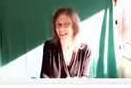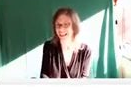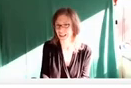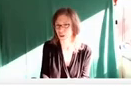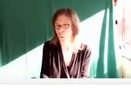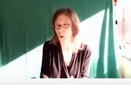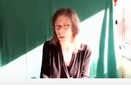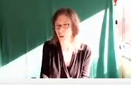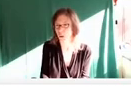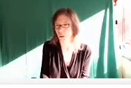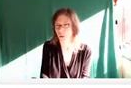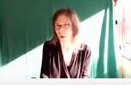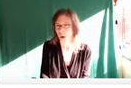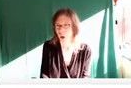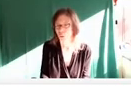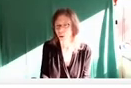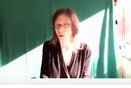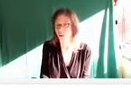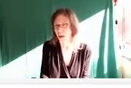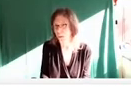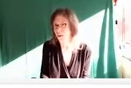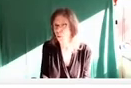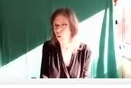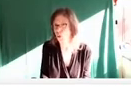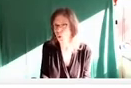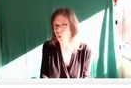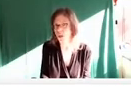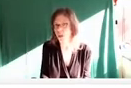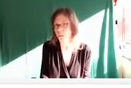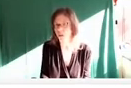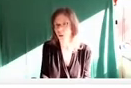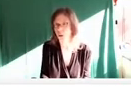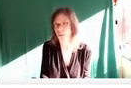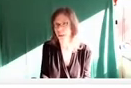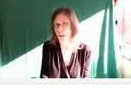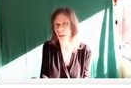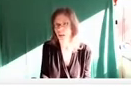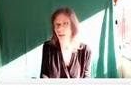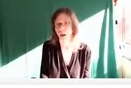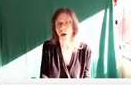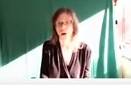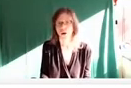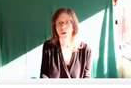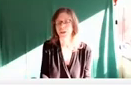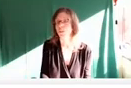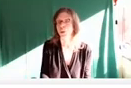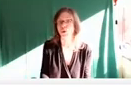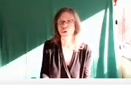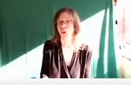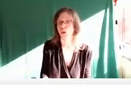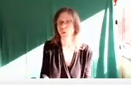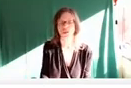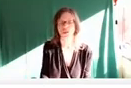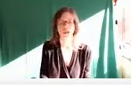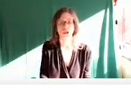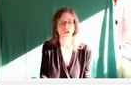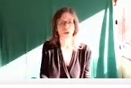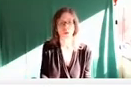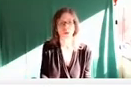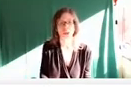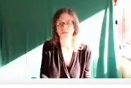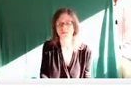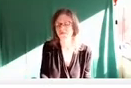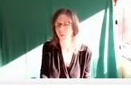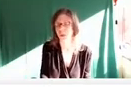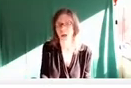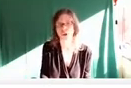« hacking », un côté vraiment frauduleux, là, presque criminel. Là. Ce qui n'est pas toujours le cas parce que certains chercheurs